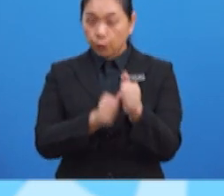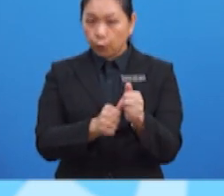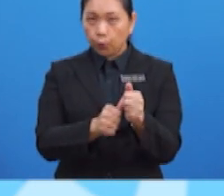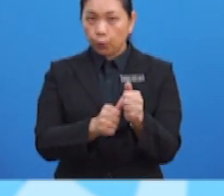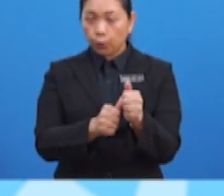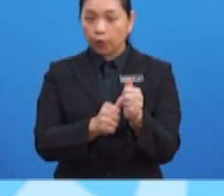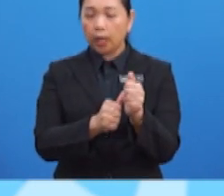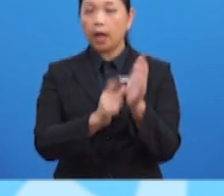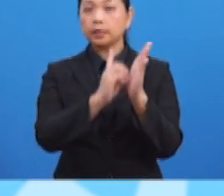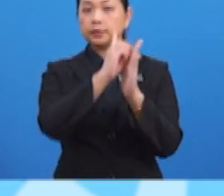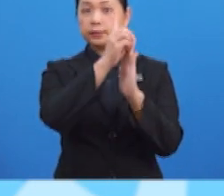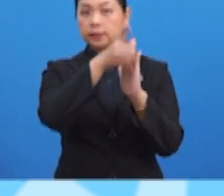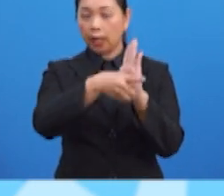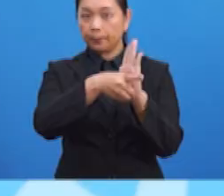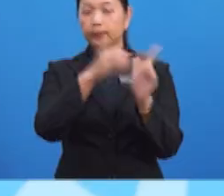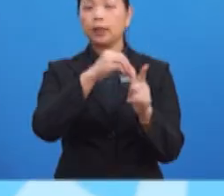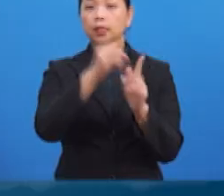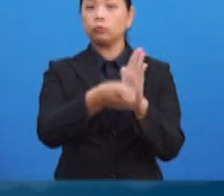jam atau lawan jam.